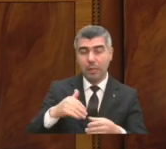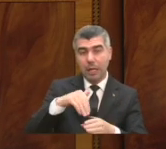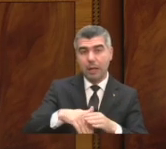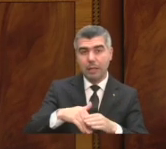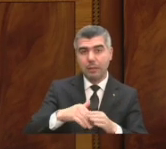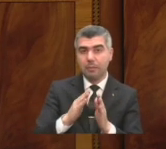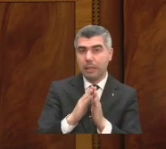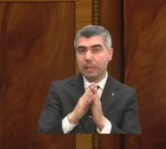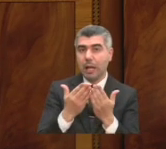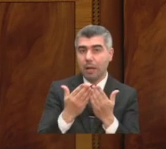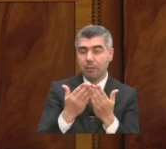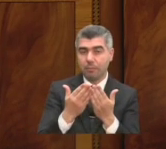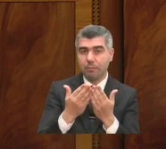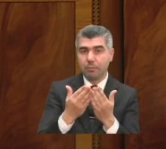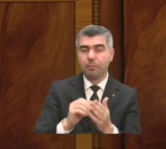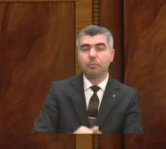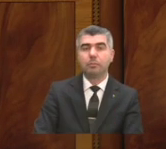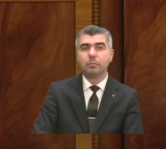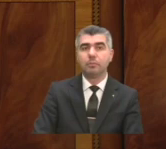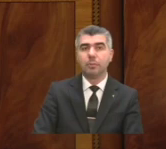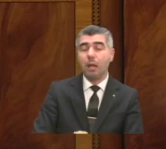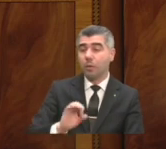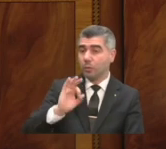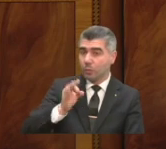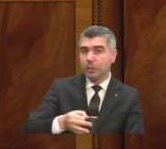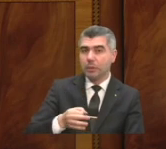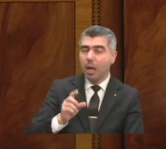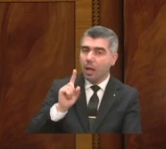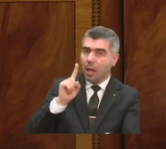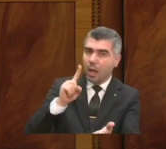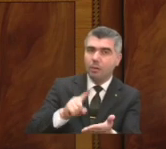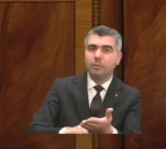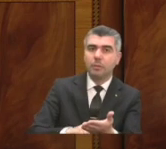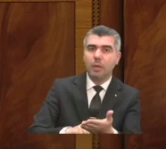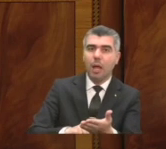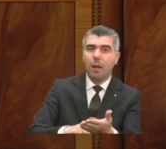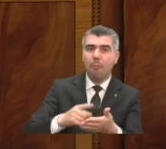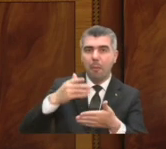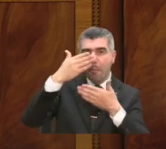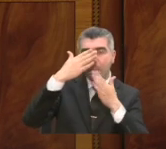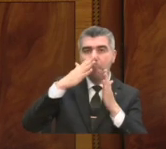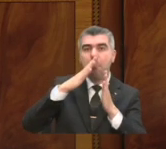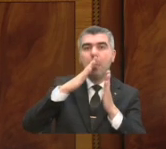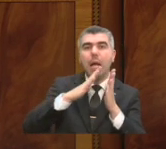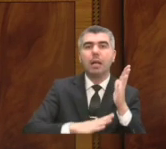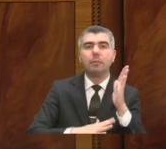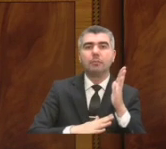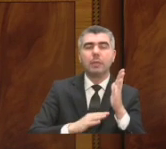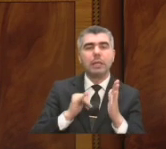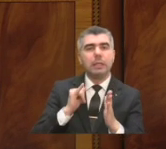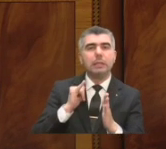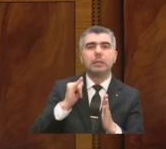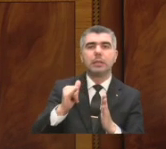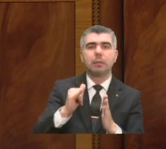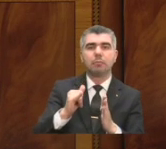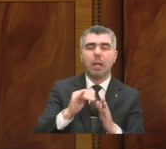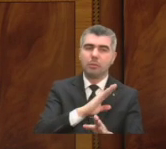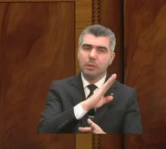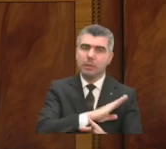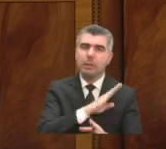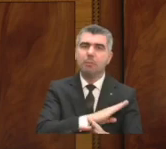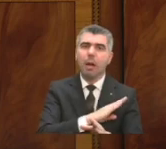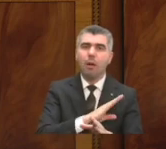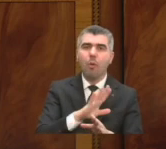التقدم والاشتراكية نؤكد أن مغربنا سوف يظل ثابتا وصامدا